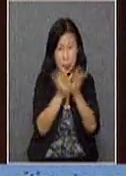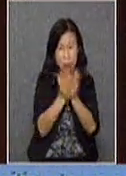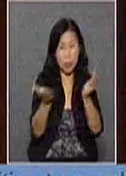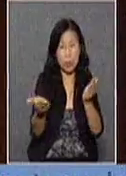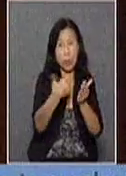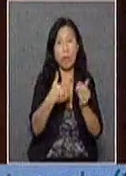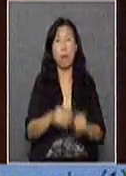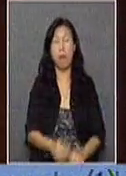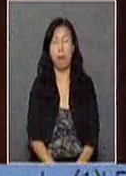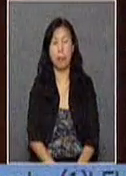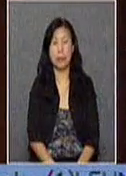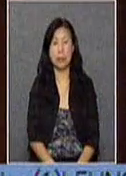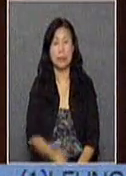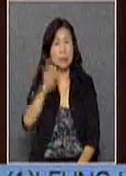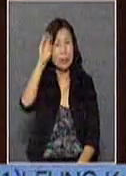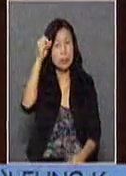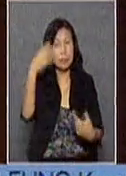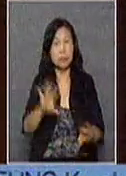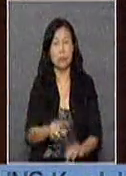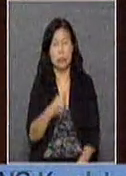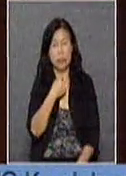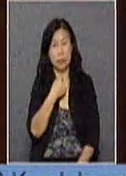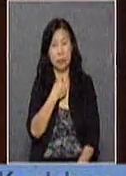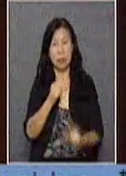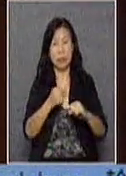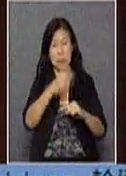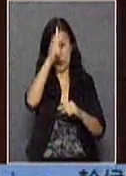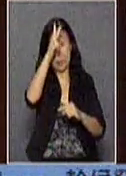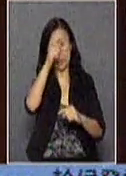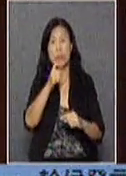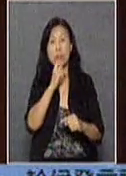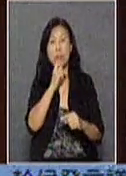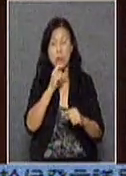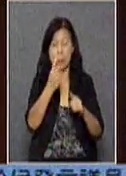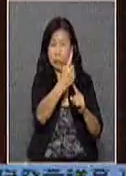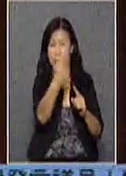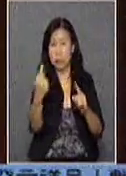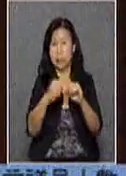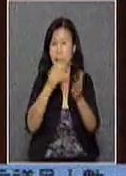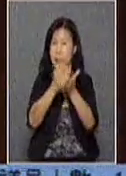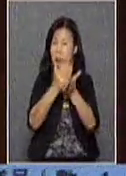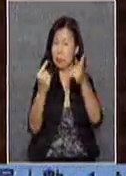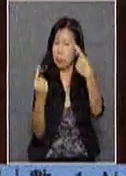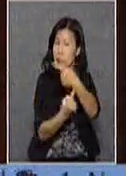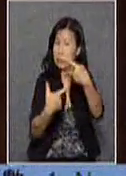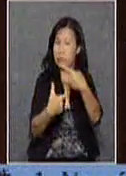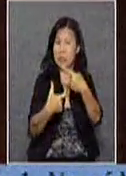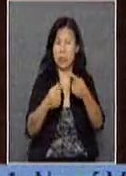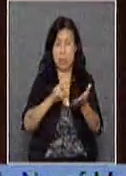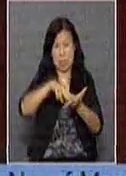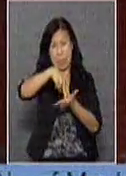他們是提出呢是要要求政府每人派10,000元，同埋要設立個退休保障